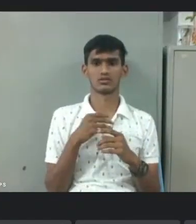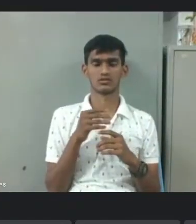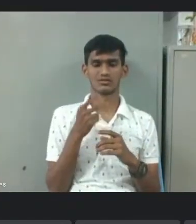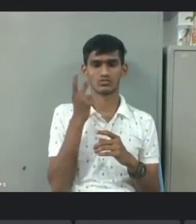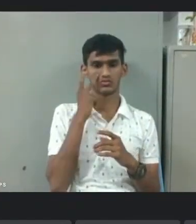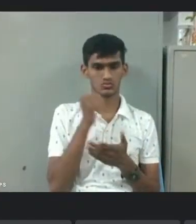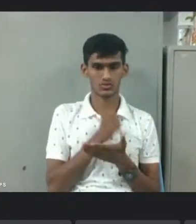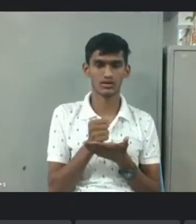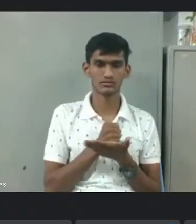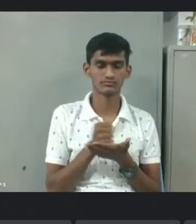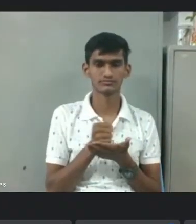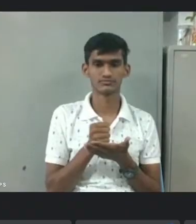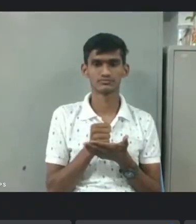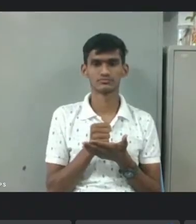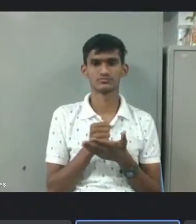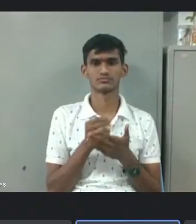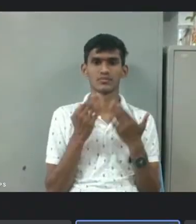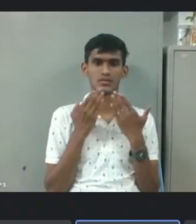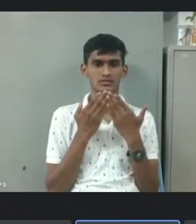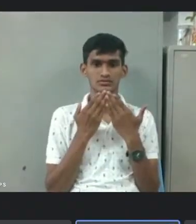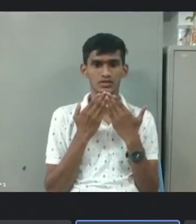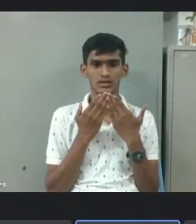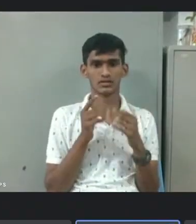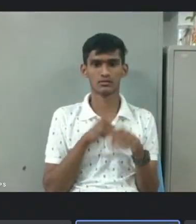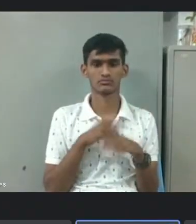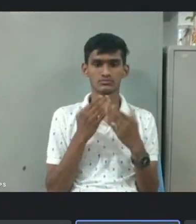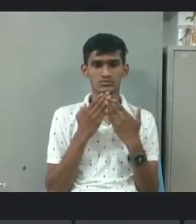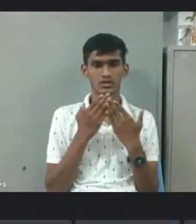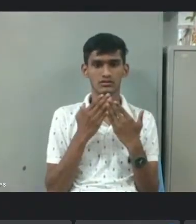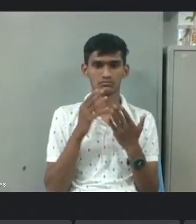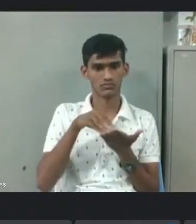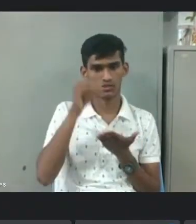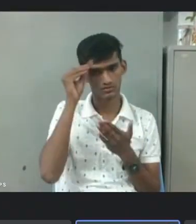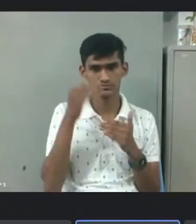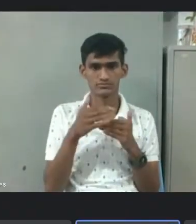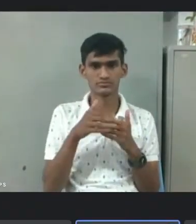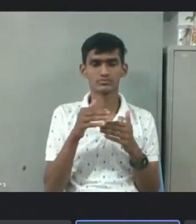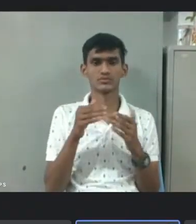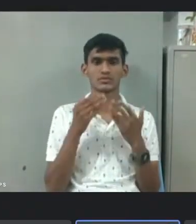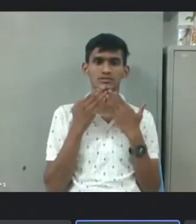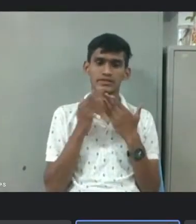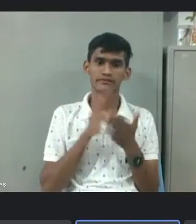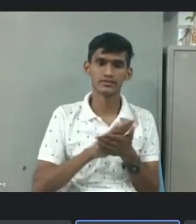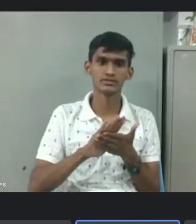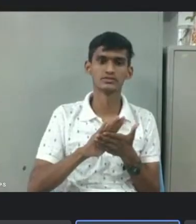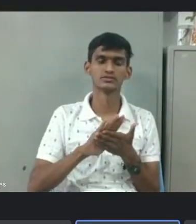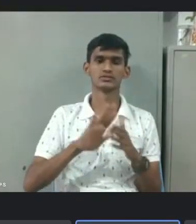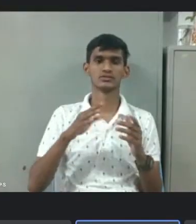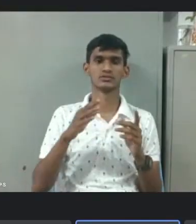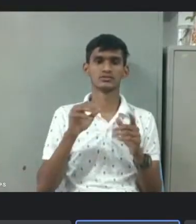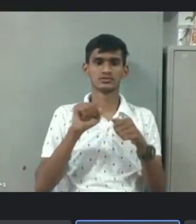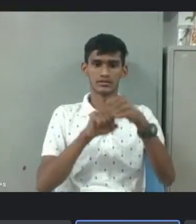ഒന്ന് നോക്കണം. പഠിക്കുന്ന കാലത്ത് നമുക്ക് പഠിക്കുകയാണെന്ന് പറയാം. അപ്പൊ പഠിച്ചു കഴിഞ്ഞു, അതും കഴിഞ്ഞു, ഒരു നെറ്റും എടുത്തു അവൻ, പിന്നെ